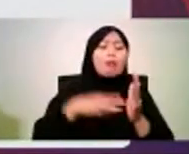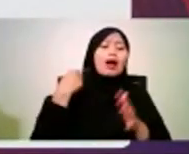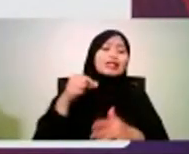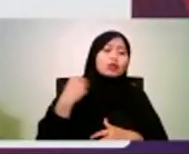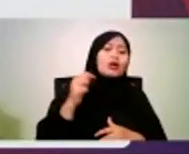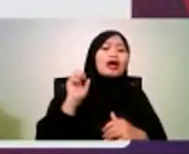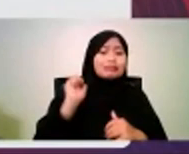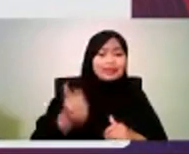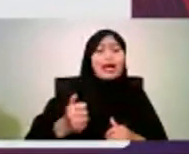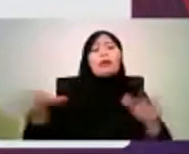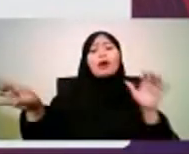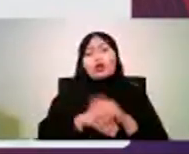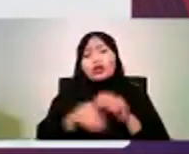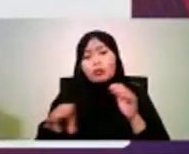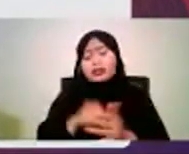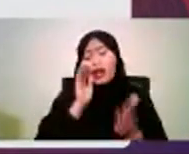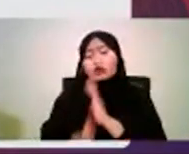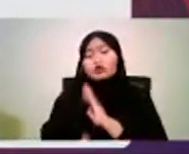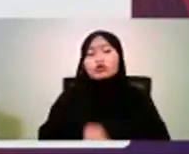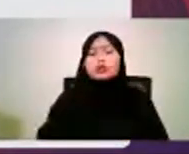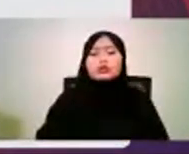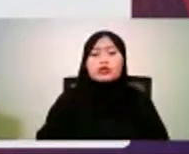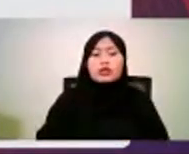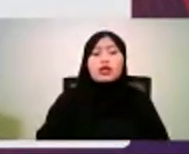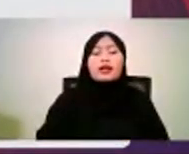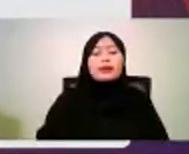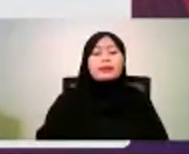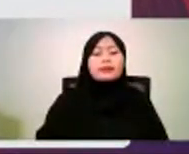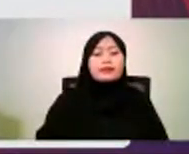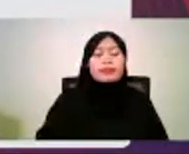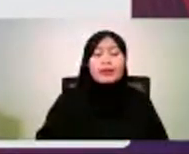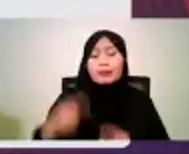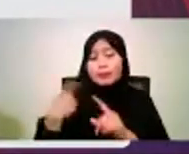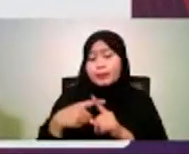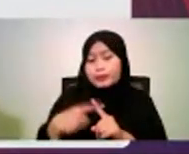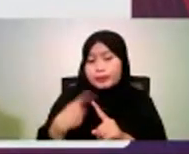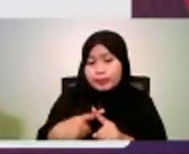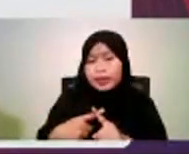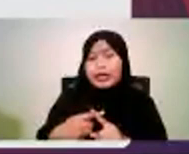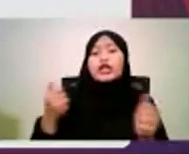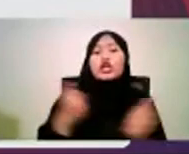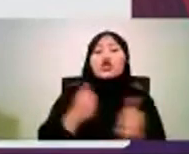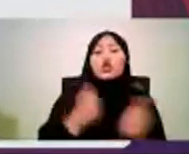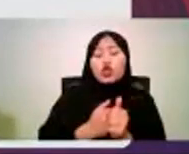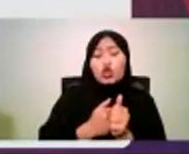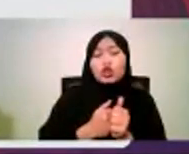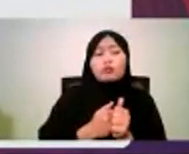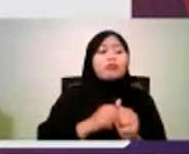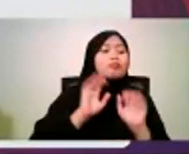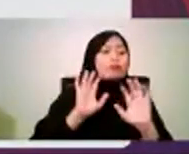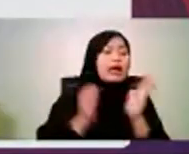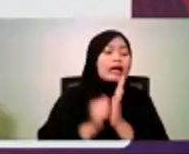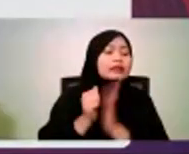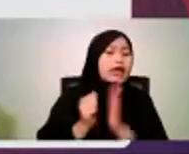kemudian berkontribusi langsung nah terus aja juga itu ya ikut dalam berbagai event-event